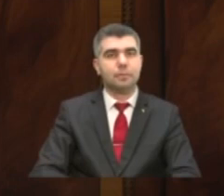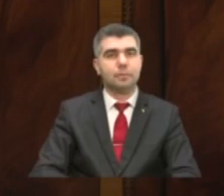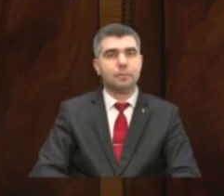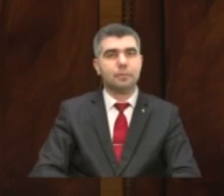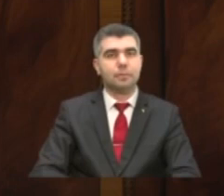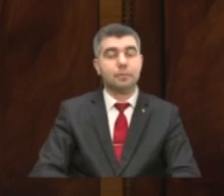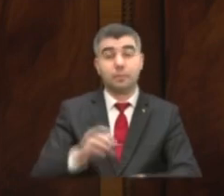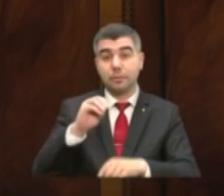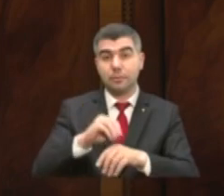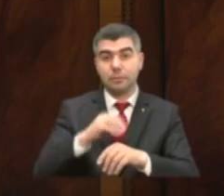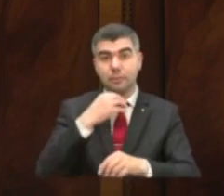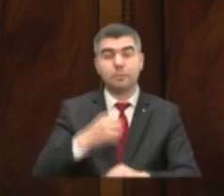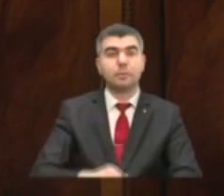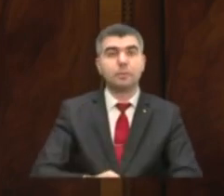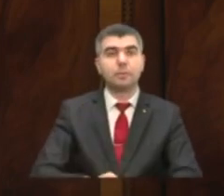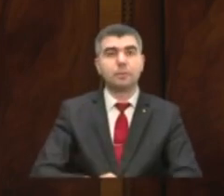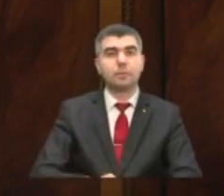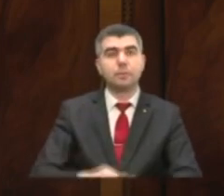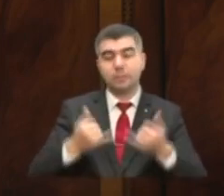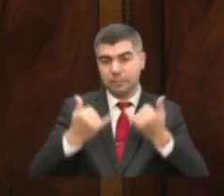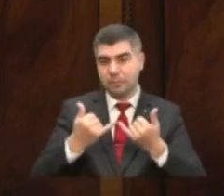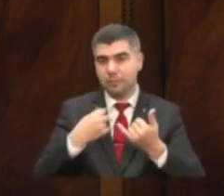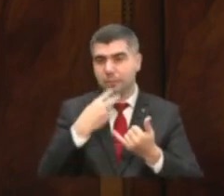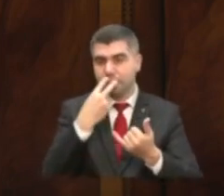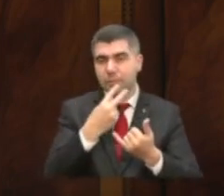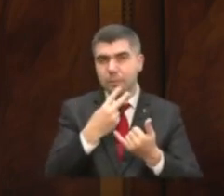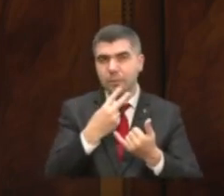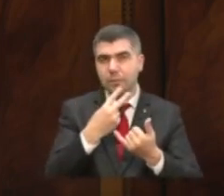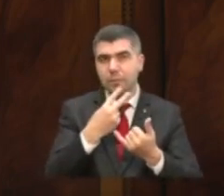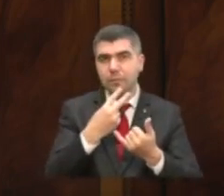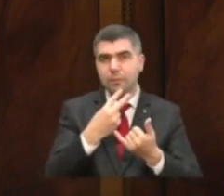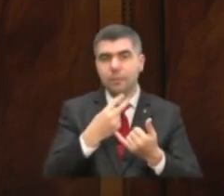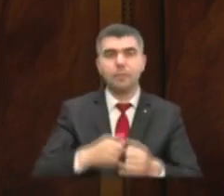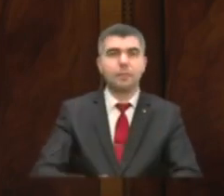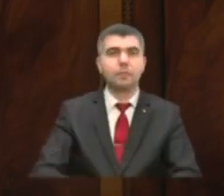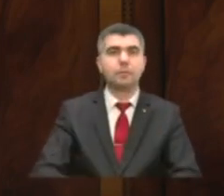وهنا سأقف وقفة تأمل وأقول سيد رئيس الحكومة